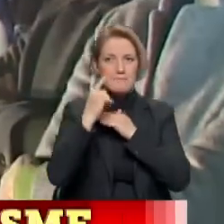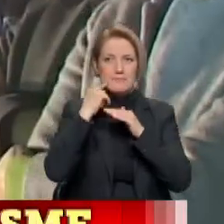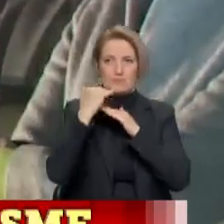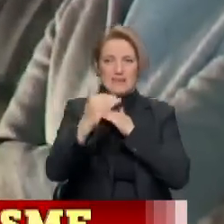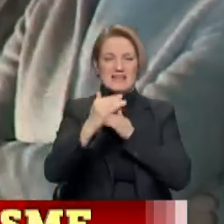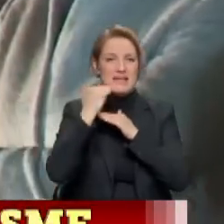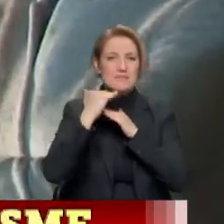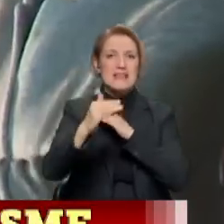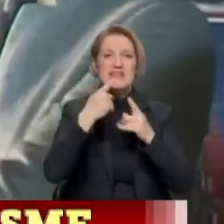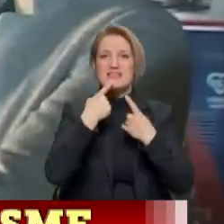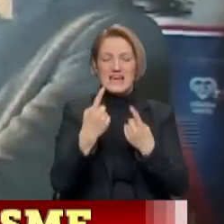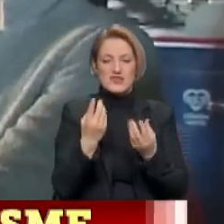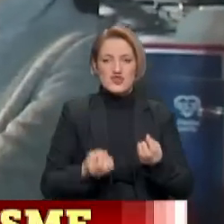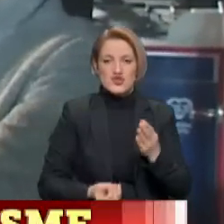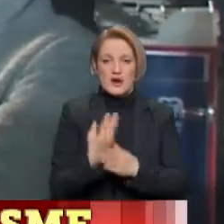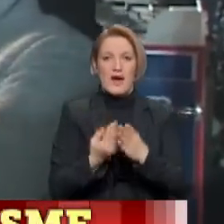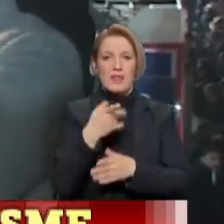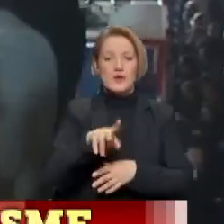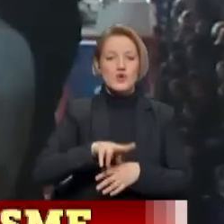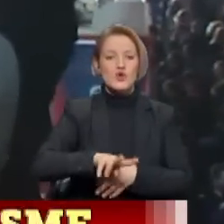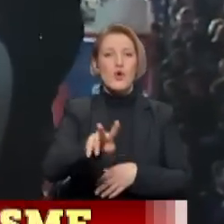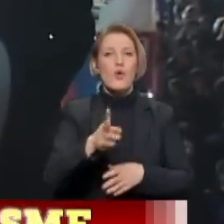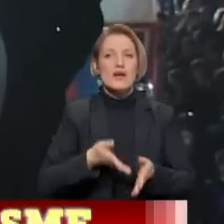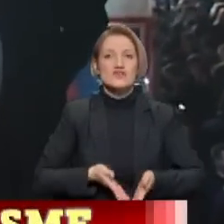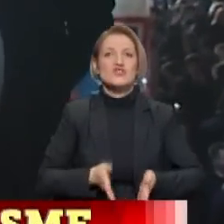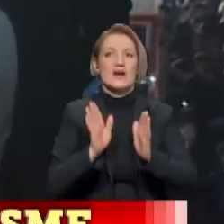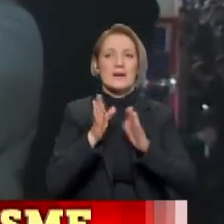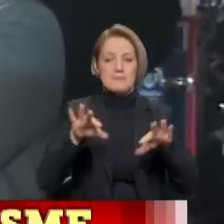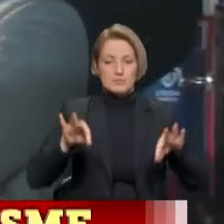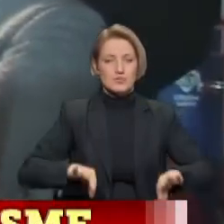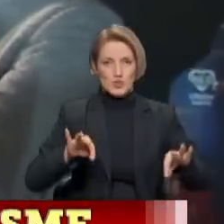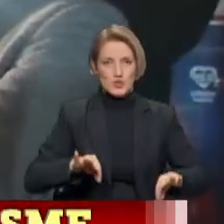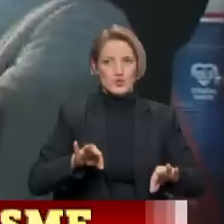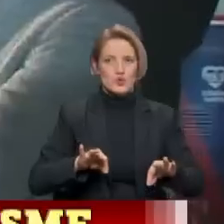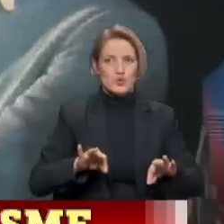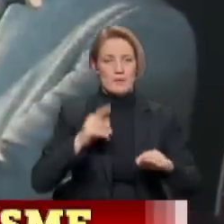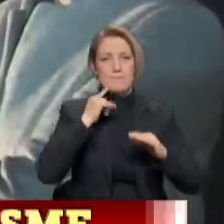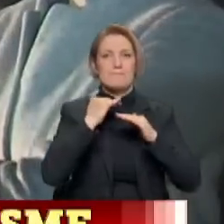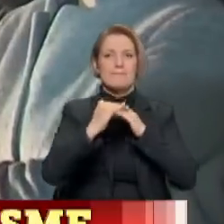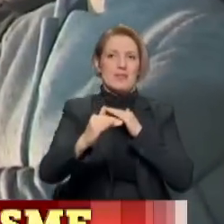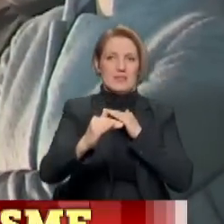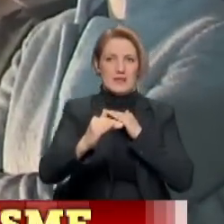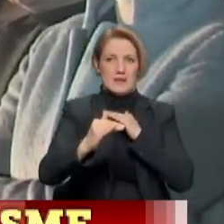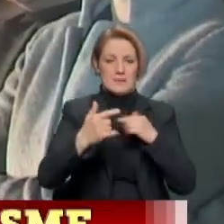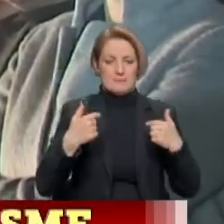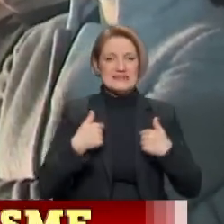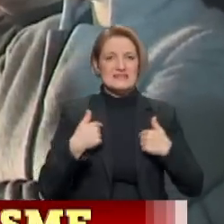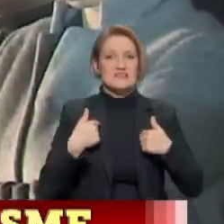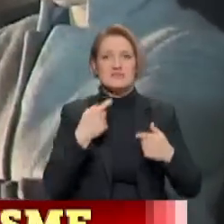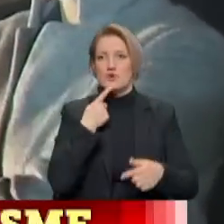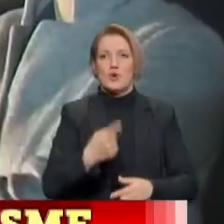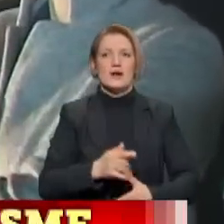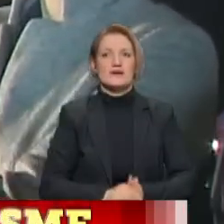millet diye çıkanlar, yola çıkanlar, bugün millet biziz